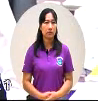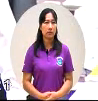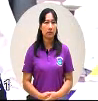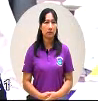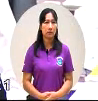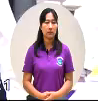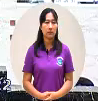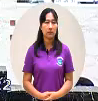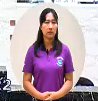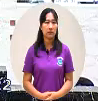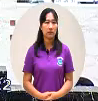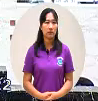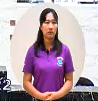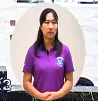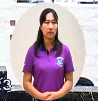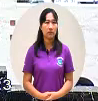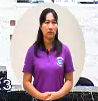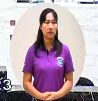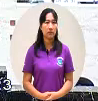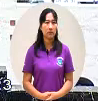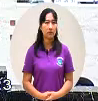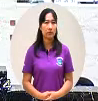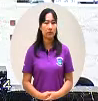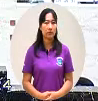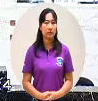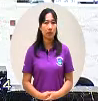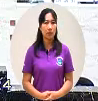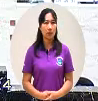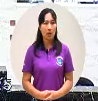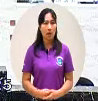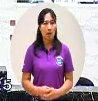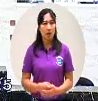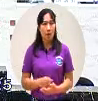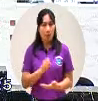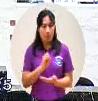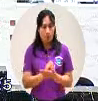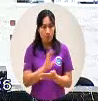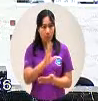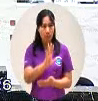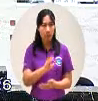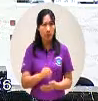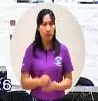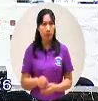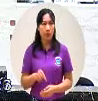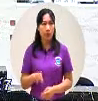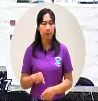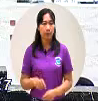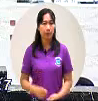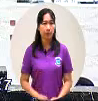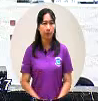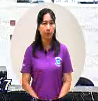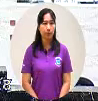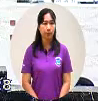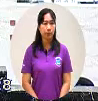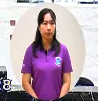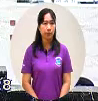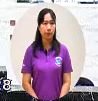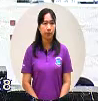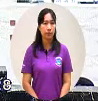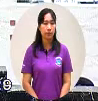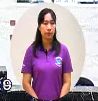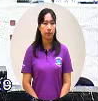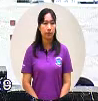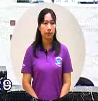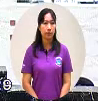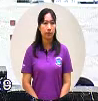地便便， 家己领报告啦。即马即种即落溪坡地，还是啥？有时也是 那个是旱地哦，水田。 我知